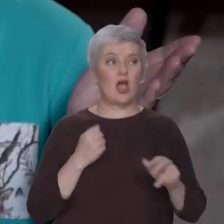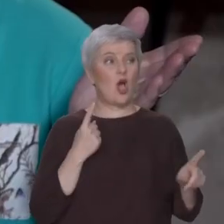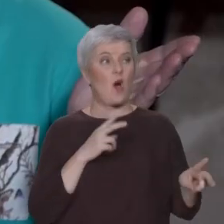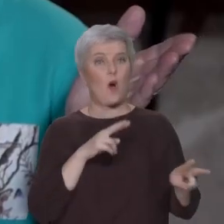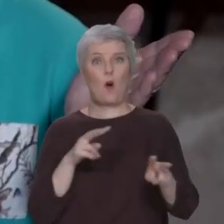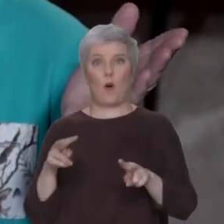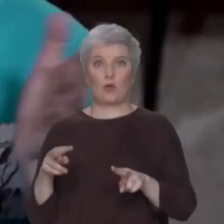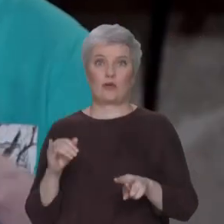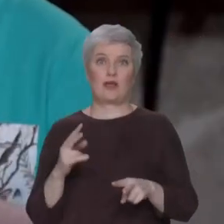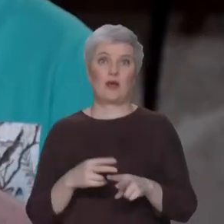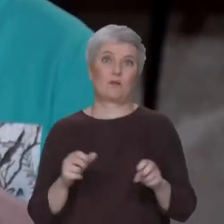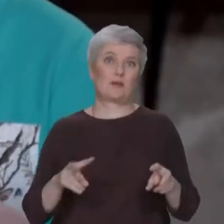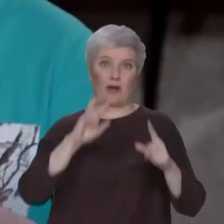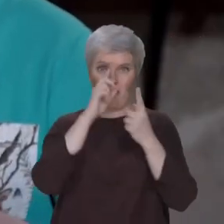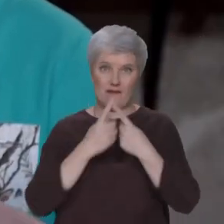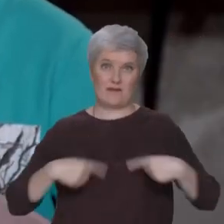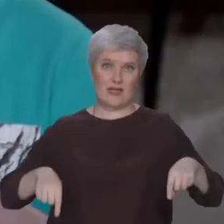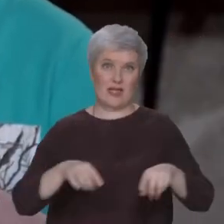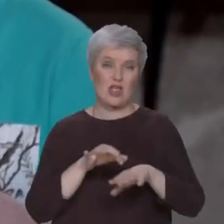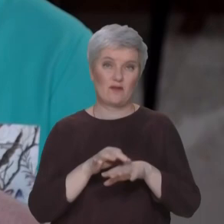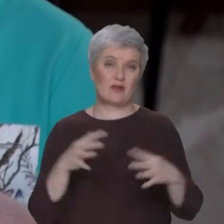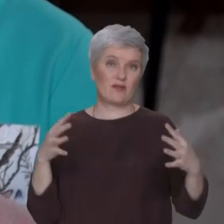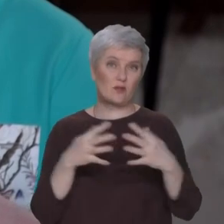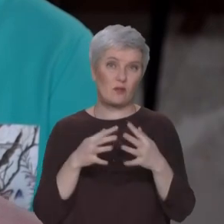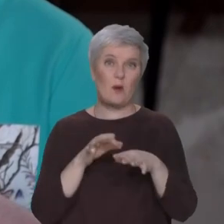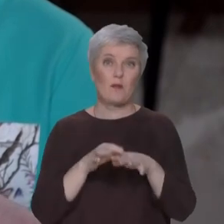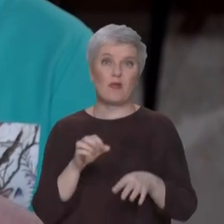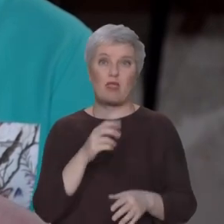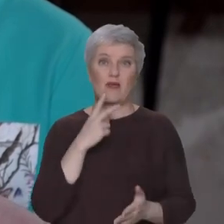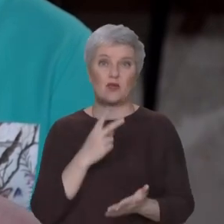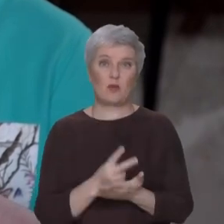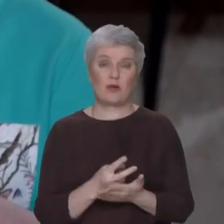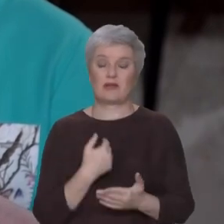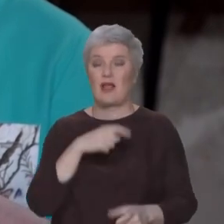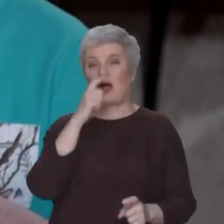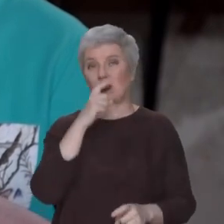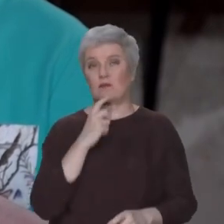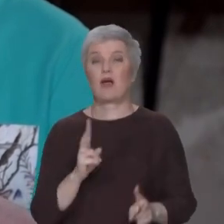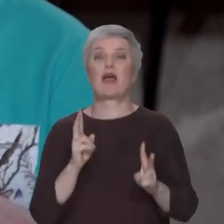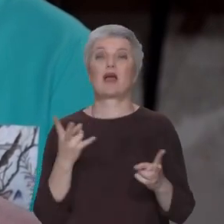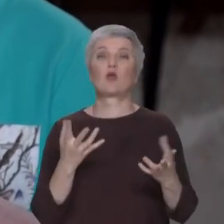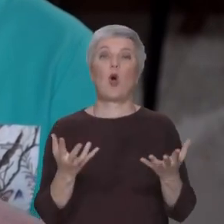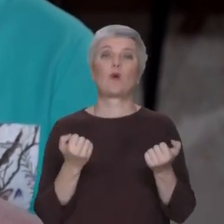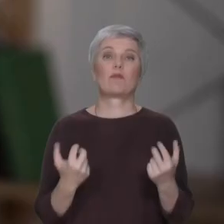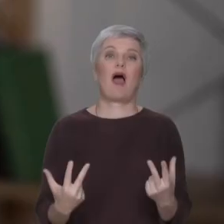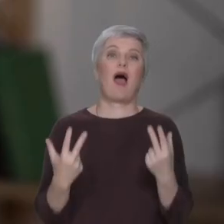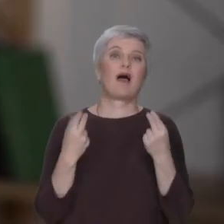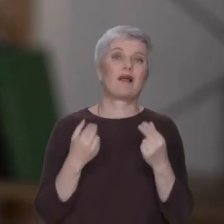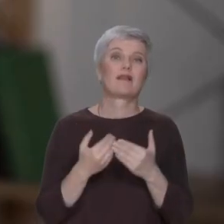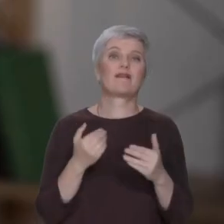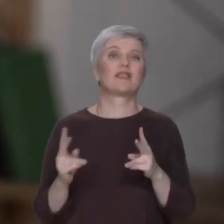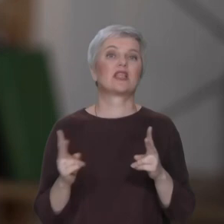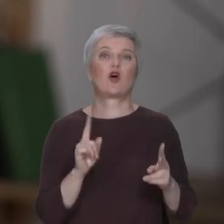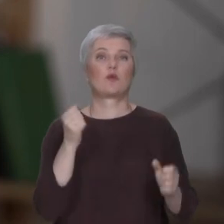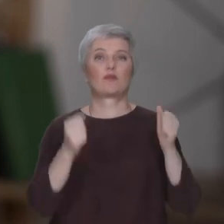в даному випадку в країні, в якій ведуться військові дії, провести Євробачення, я не розумію, які треба отримати гарантії і від кого, щоб цього не